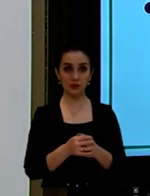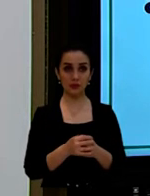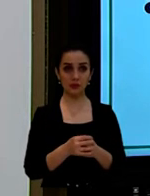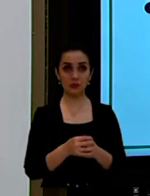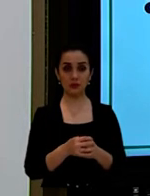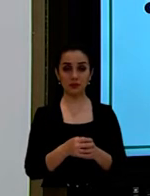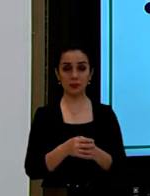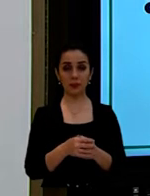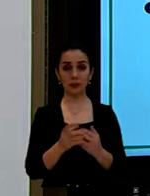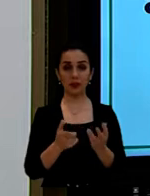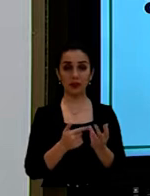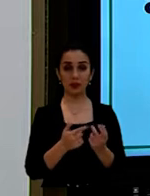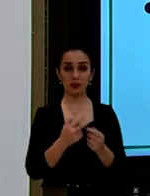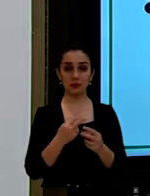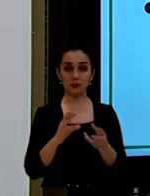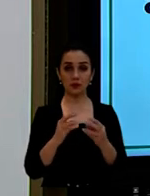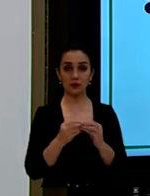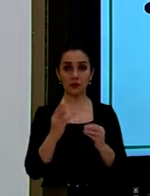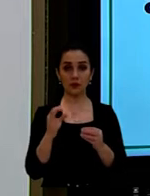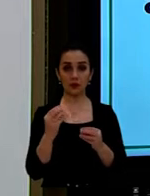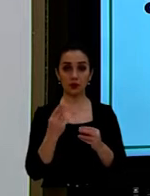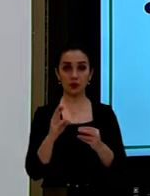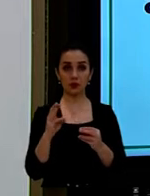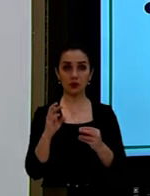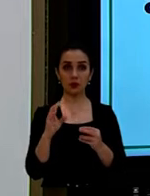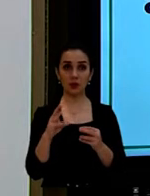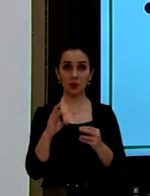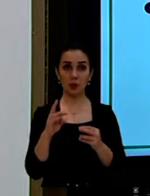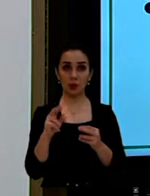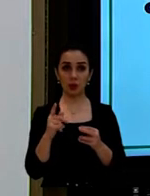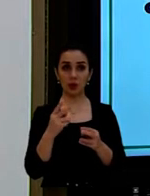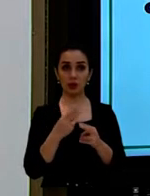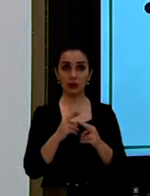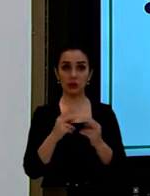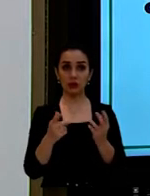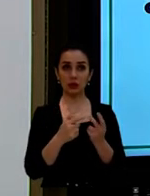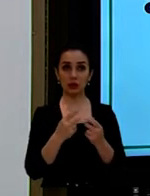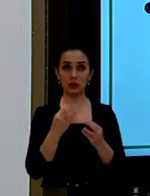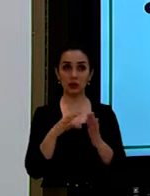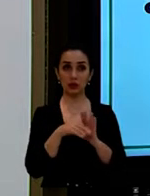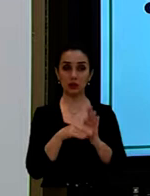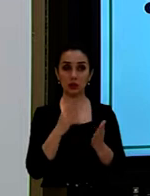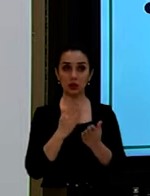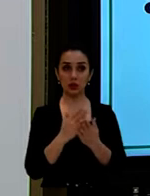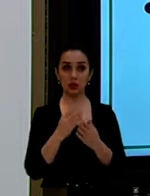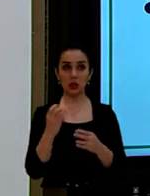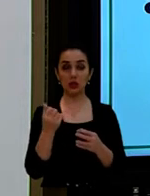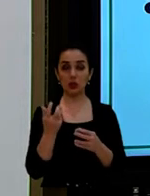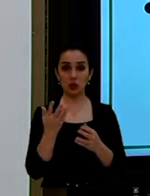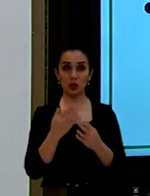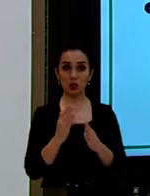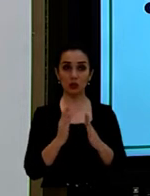количество вещества моль это количество вещества содержащие столько